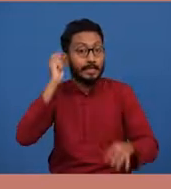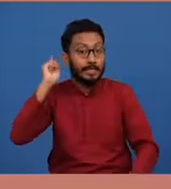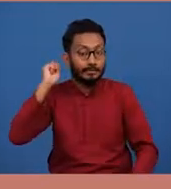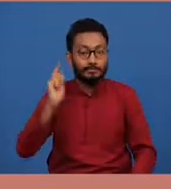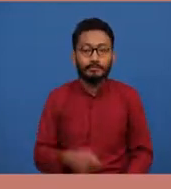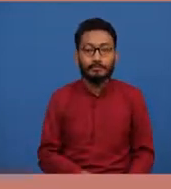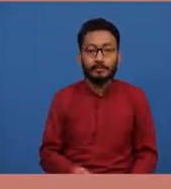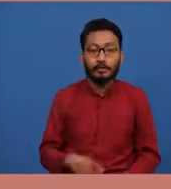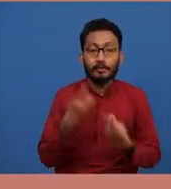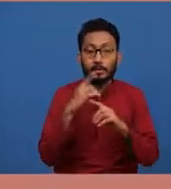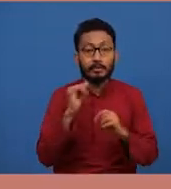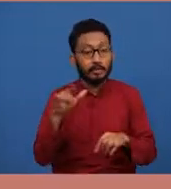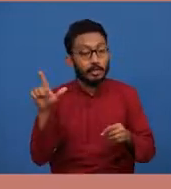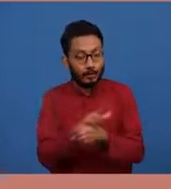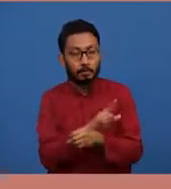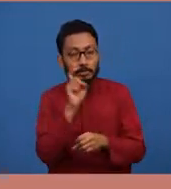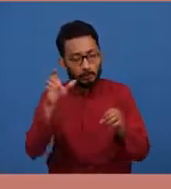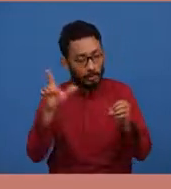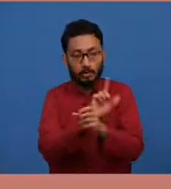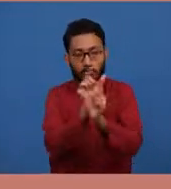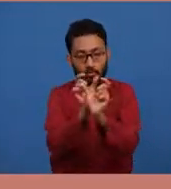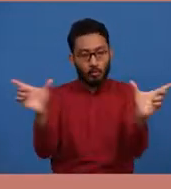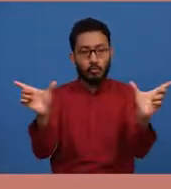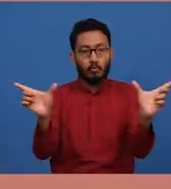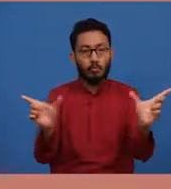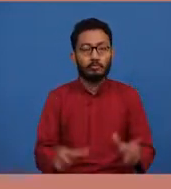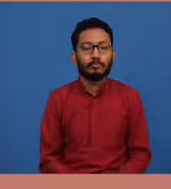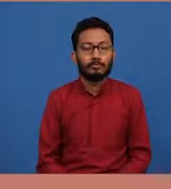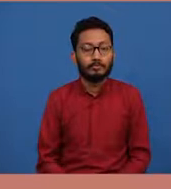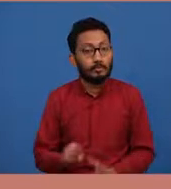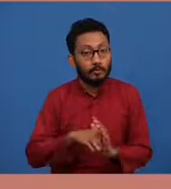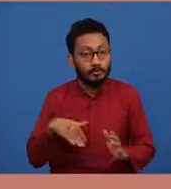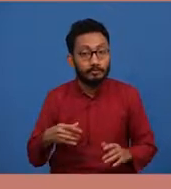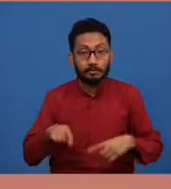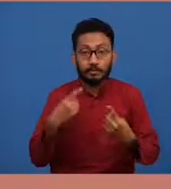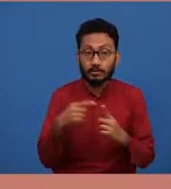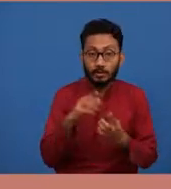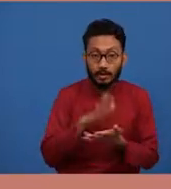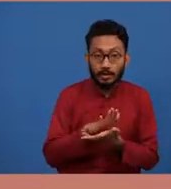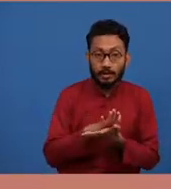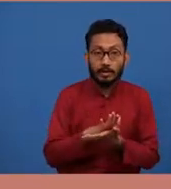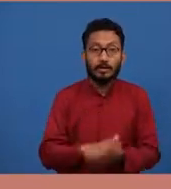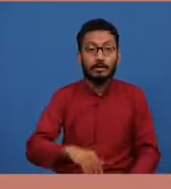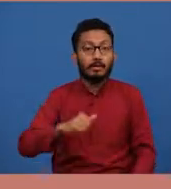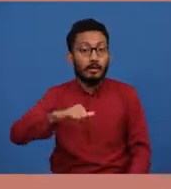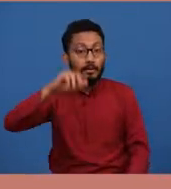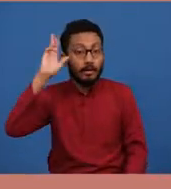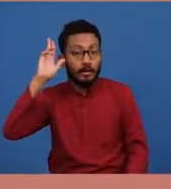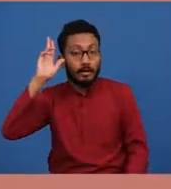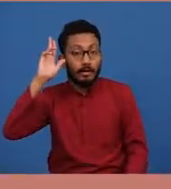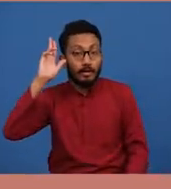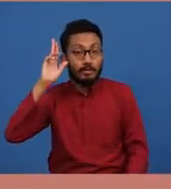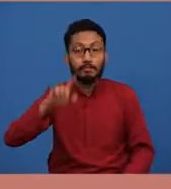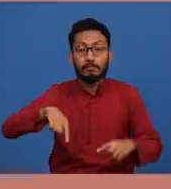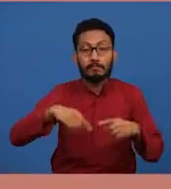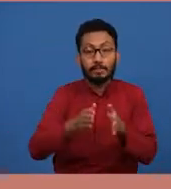Jawapan yang lengkap ialah sebelum pergi ke sekolah, Amir